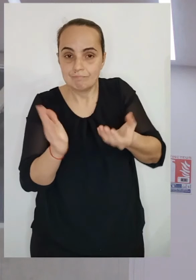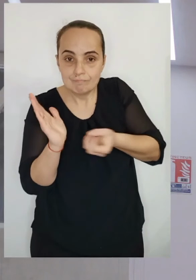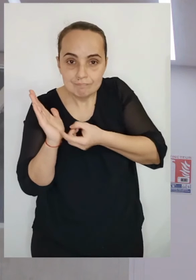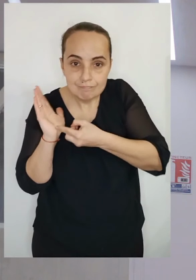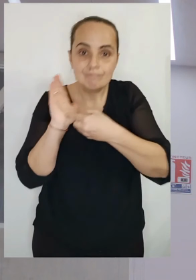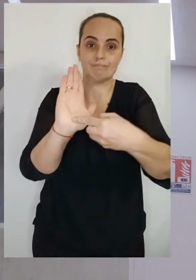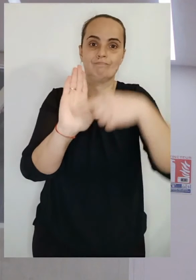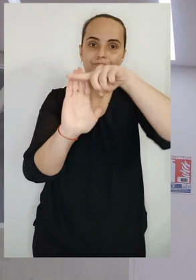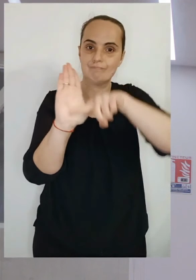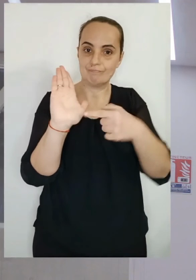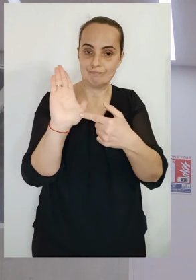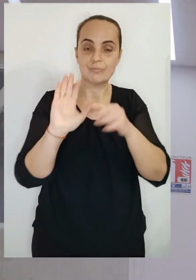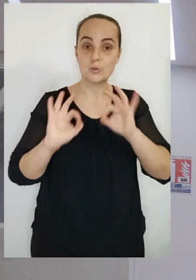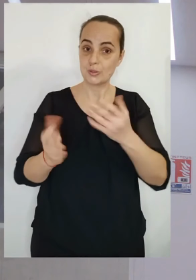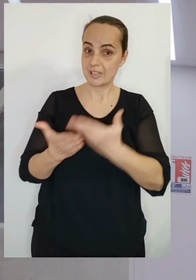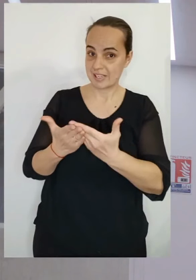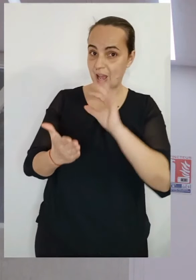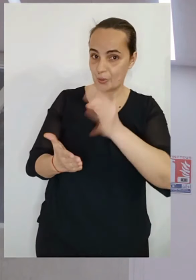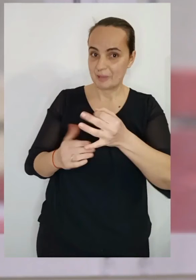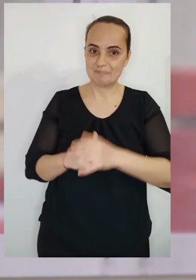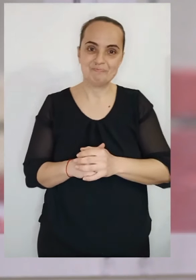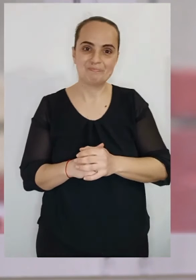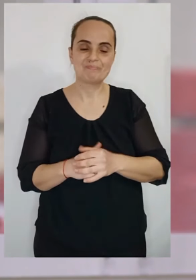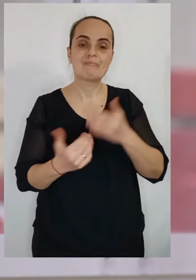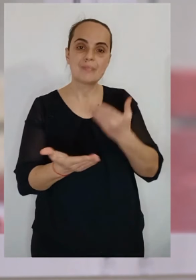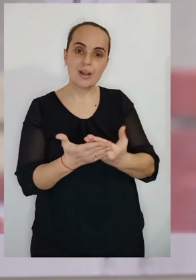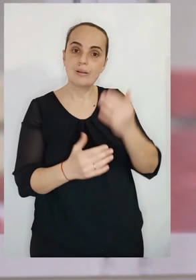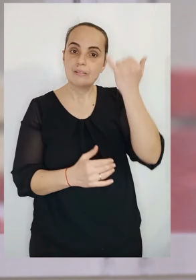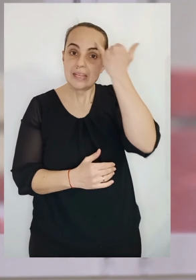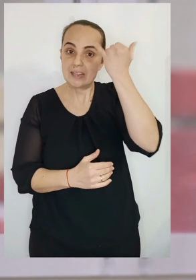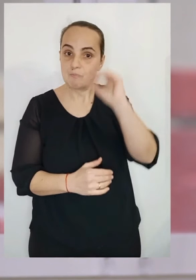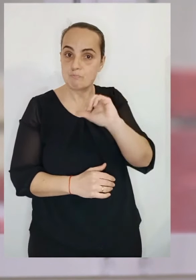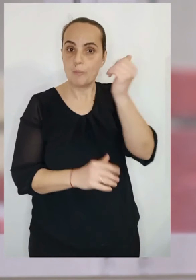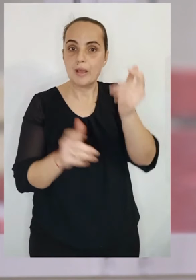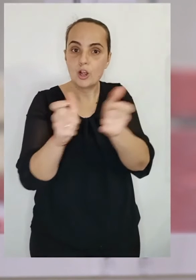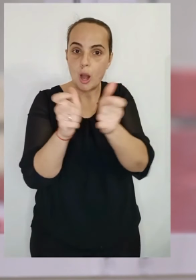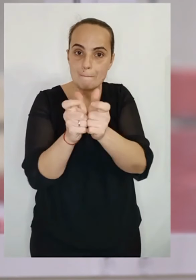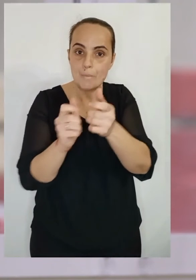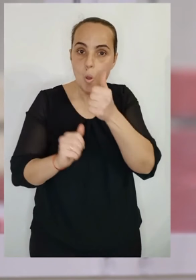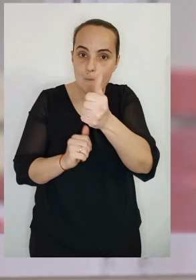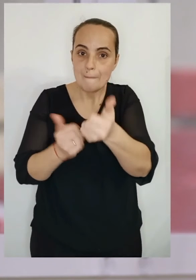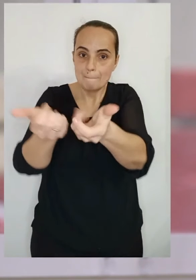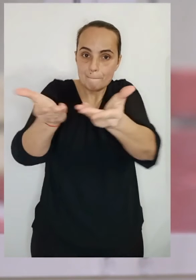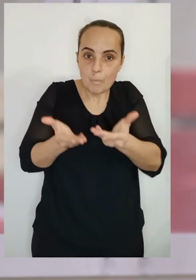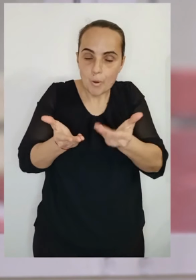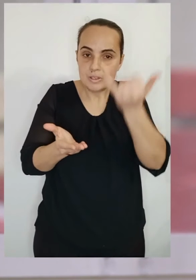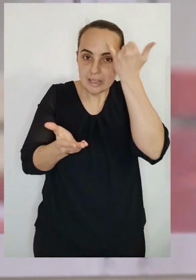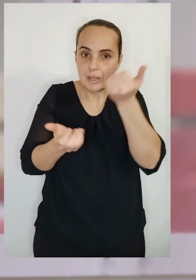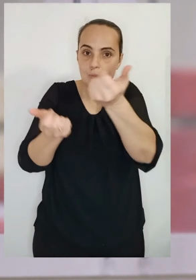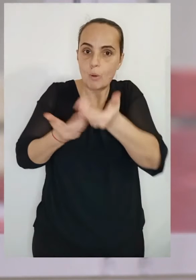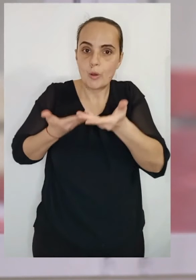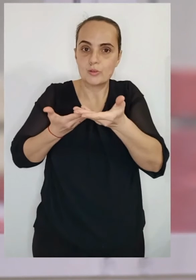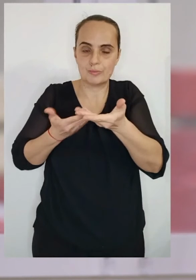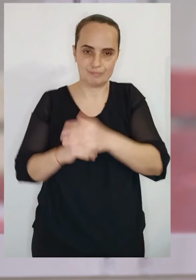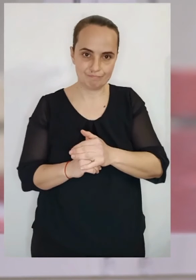vous, hein. C'est exactement ça. Alors l'idée, c'est déjà de proposer aux clubs d'avoir leur propre initiative. Puis en plus, ce qu'on a